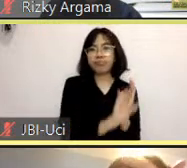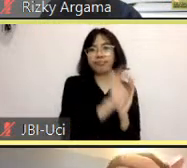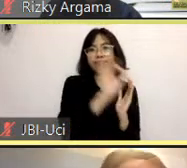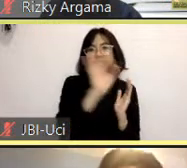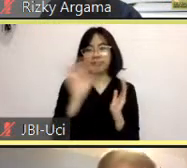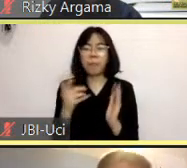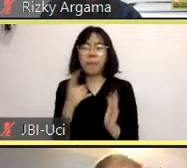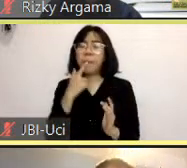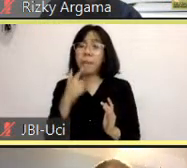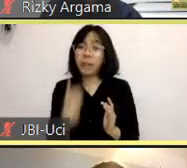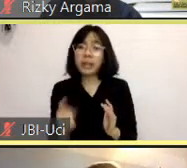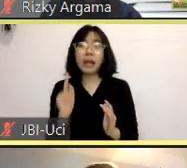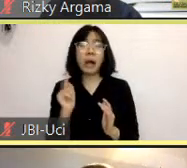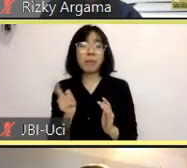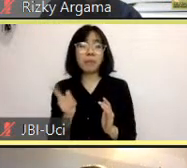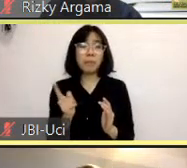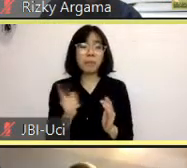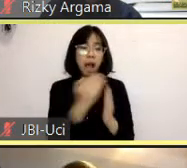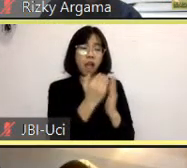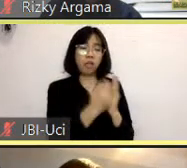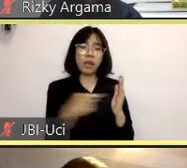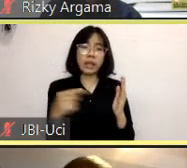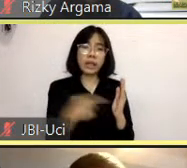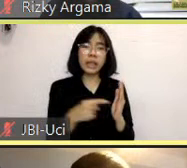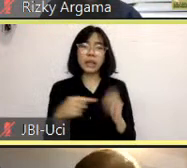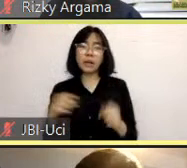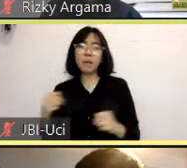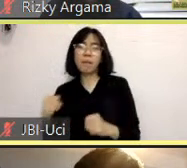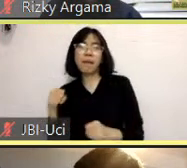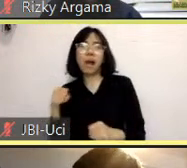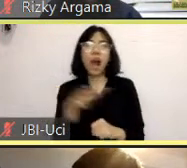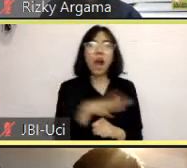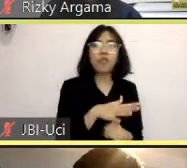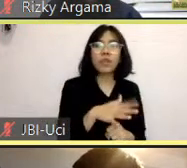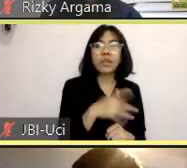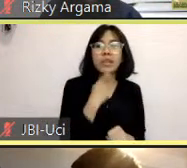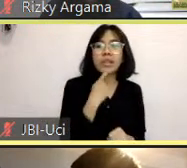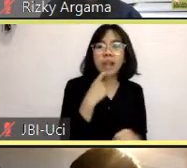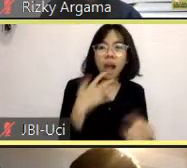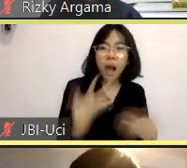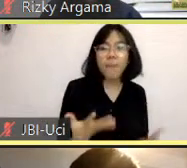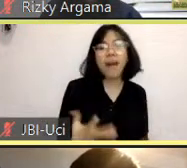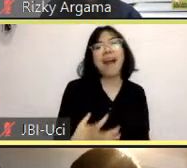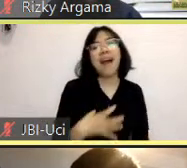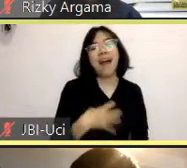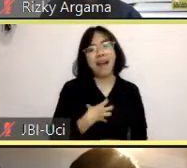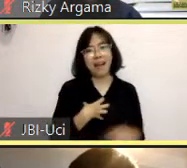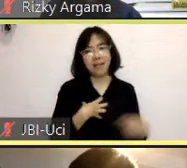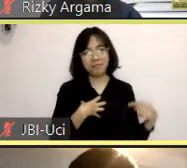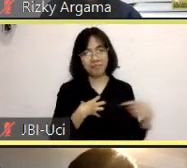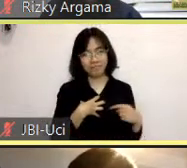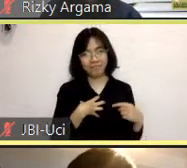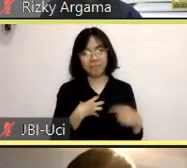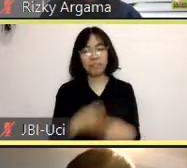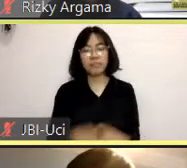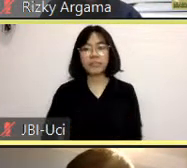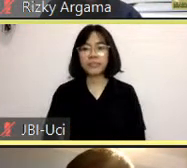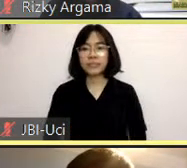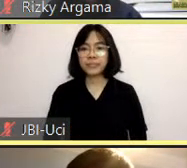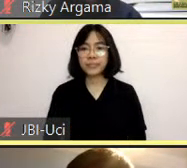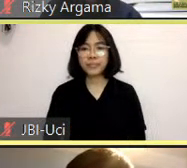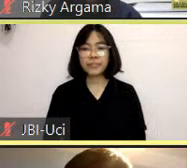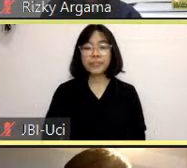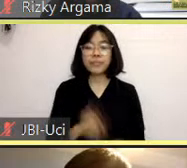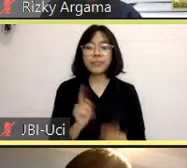aspek hak asasi manusia. Nah, kalau kita masuk ke konteks